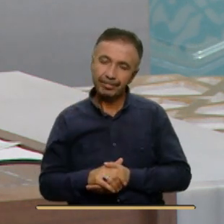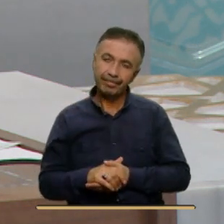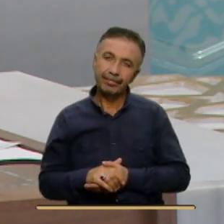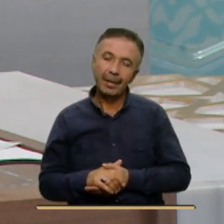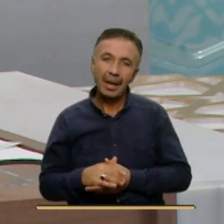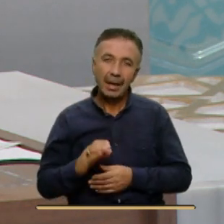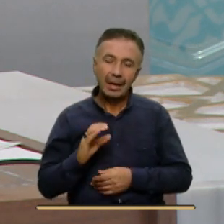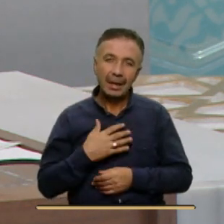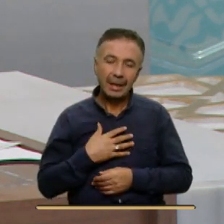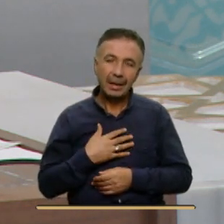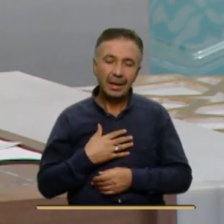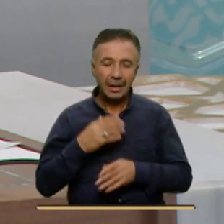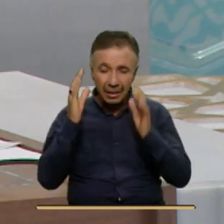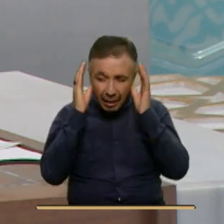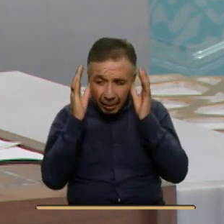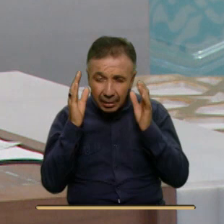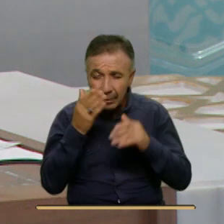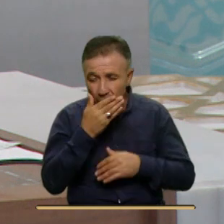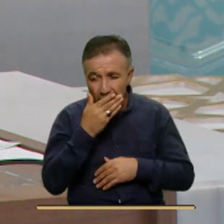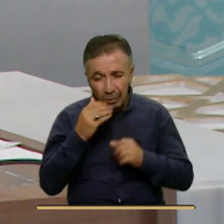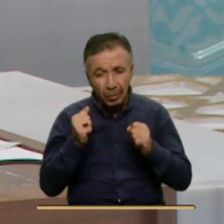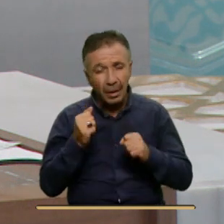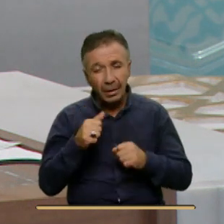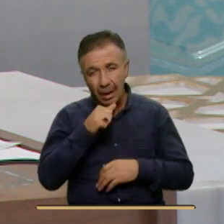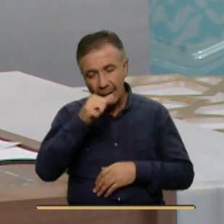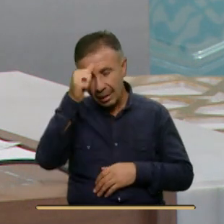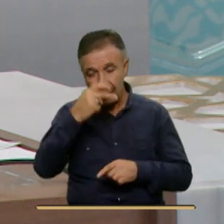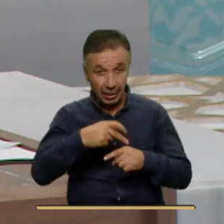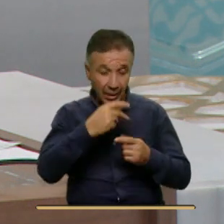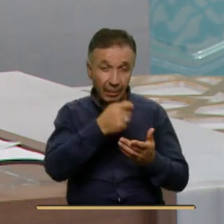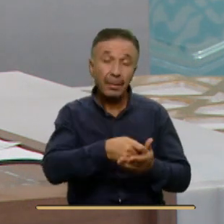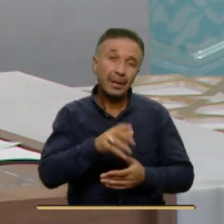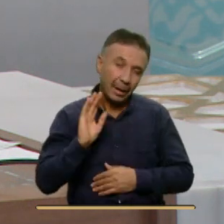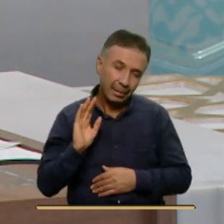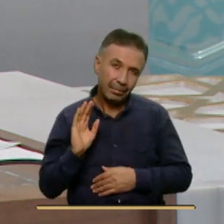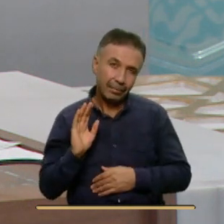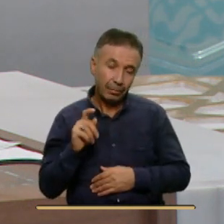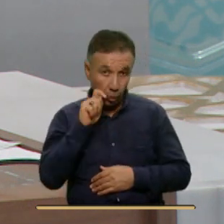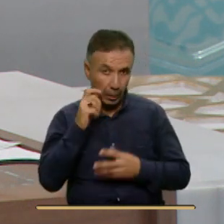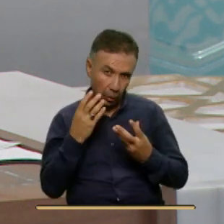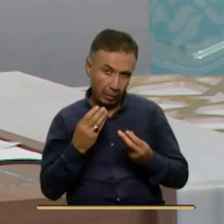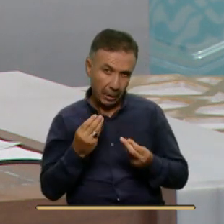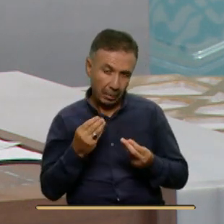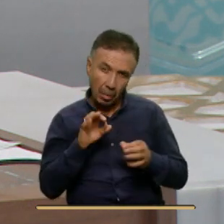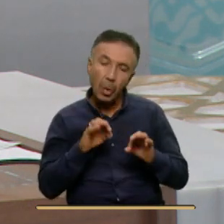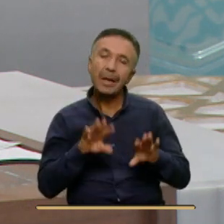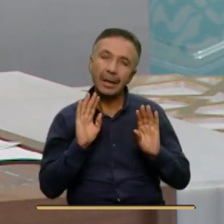sadece namazla, oruçla, zekatla, hacla değil ki kıymetli cemaatimiz. Menil